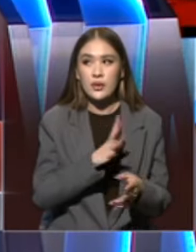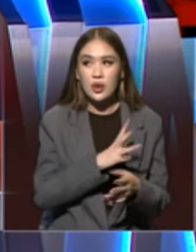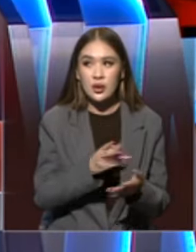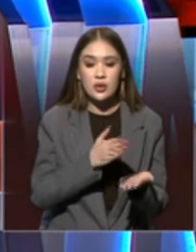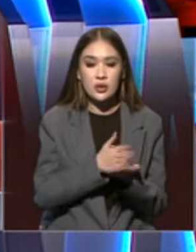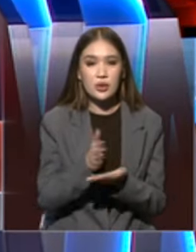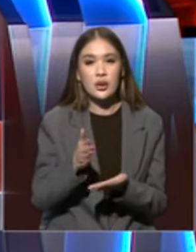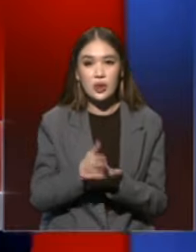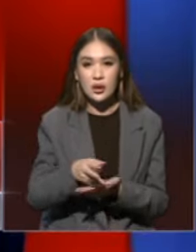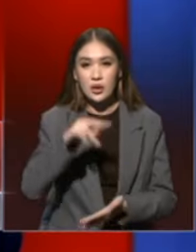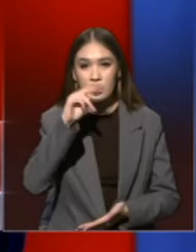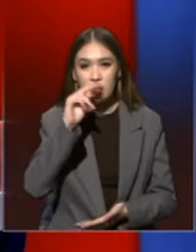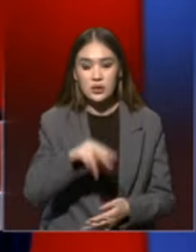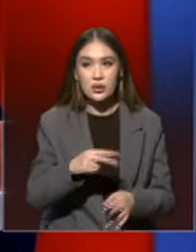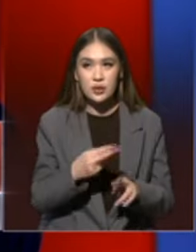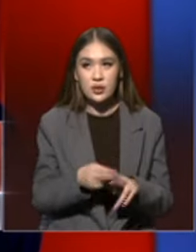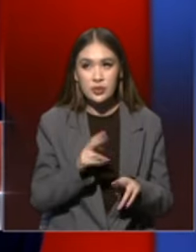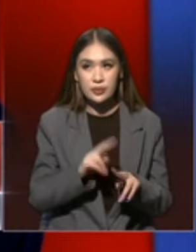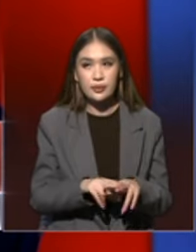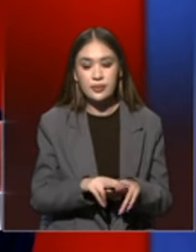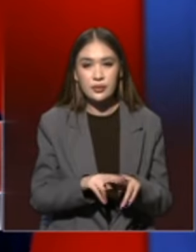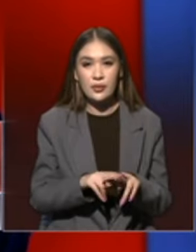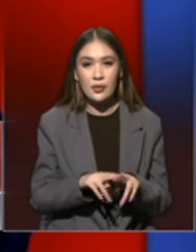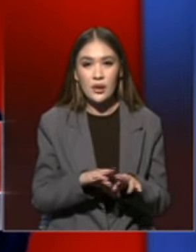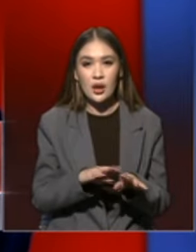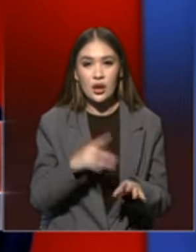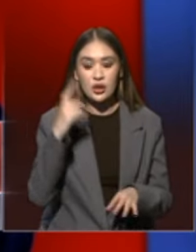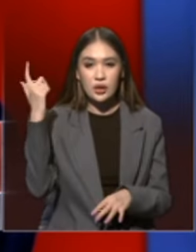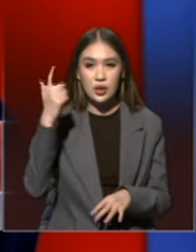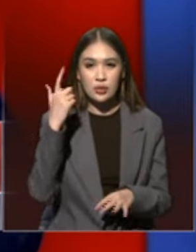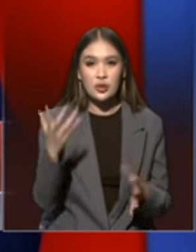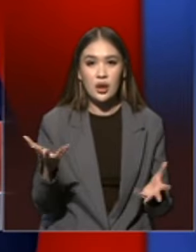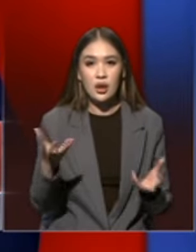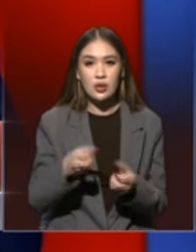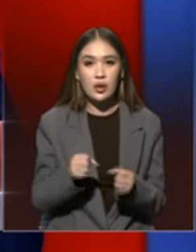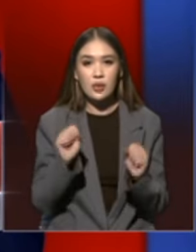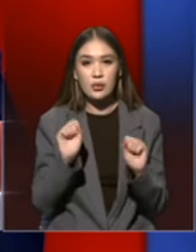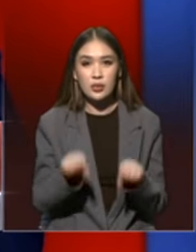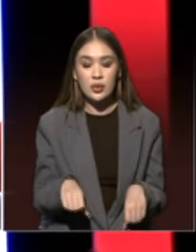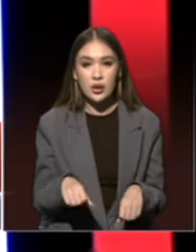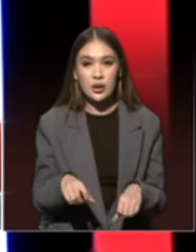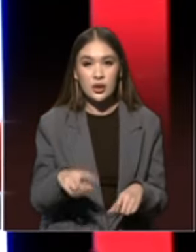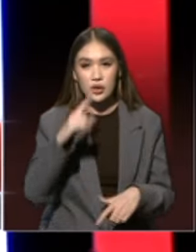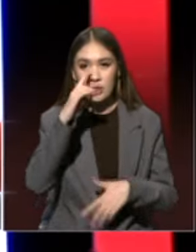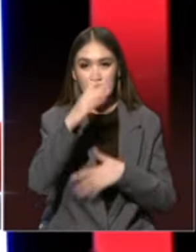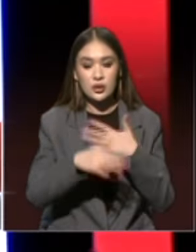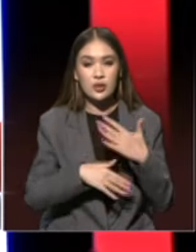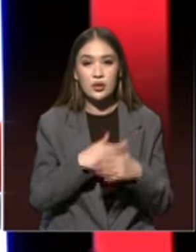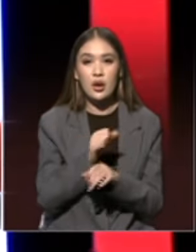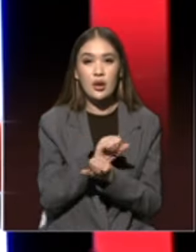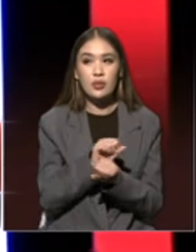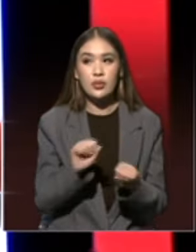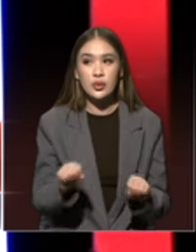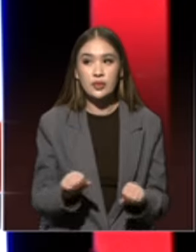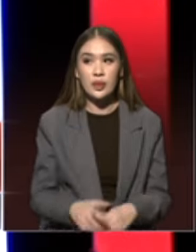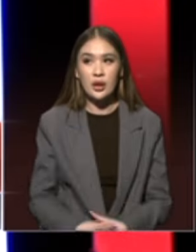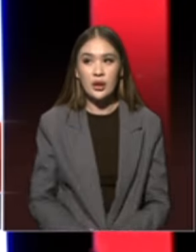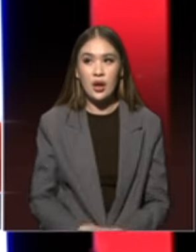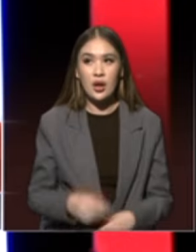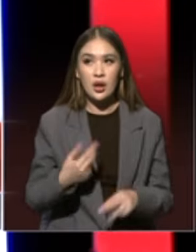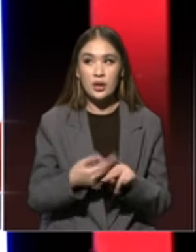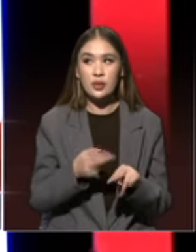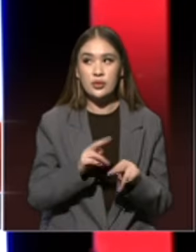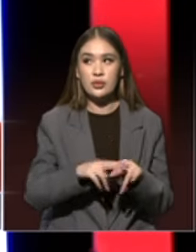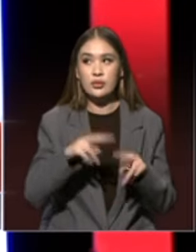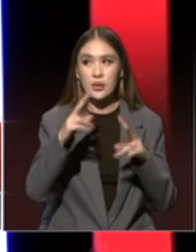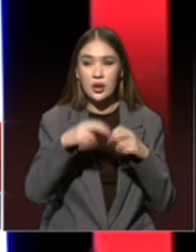Дұрыс айтасыз. Көп шаруаны, көп шаруаны алдын алуға болатын еді. Олжас мырза, көрермен шатастырмайық. Бұл иә, уақытында қарын